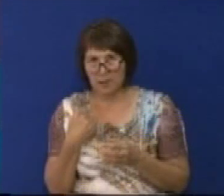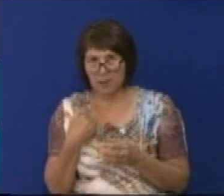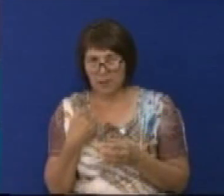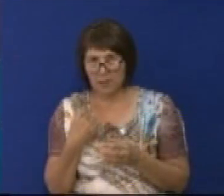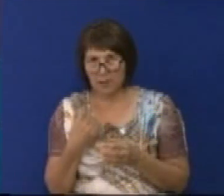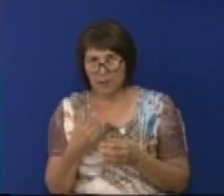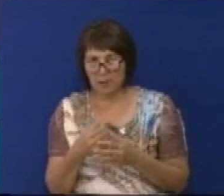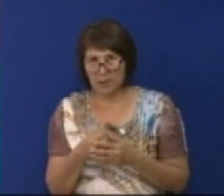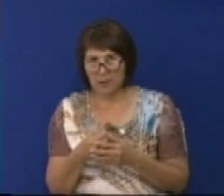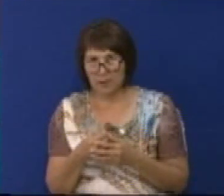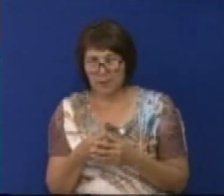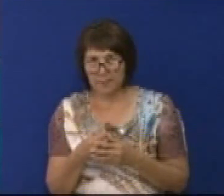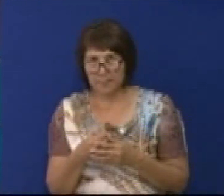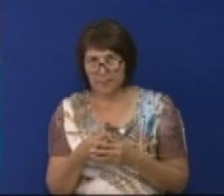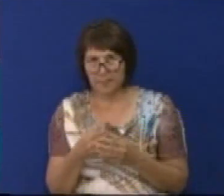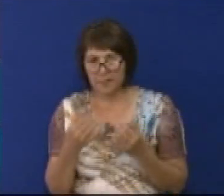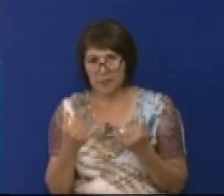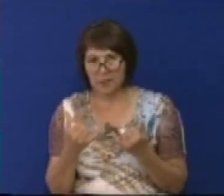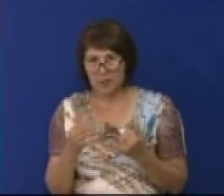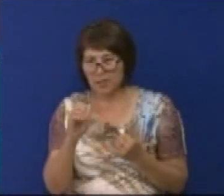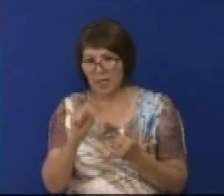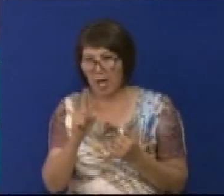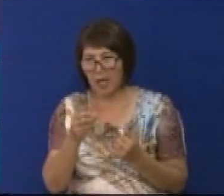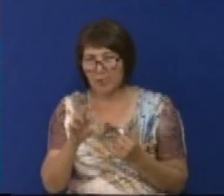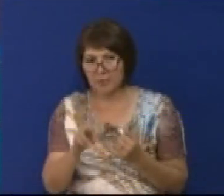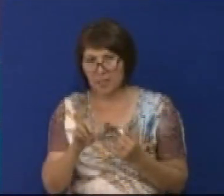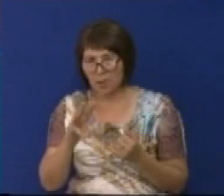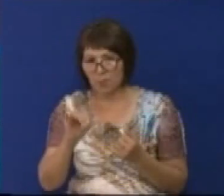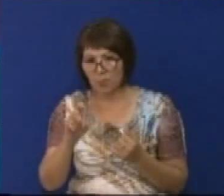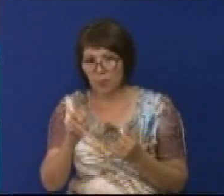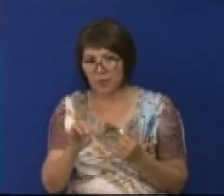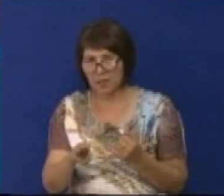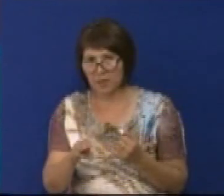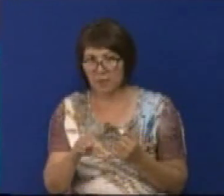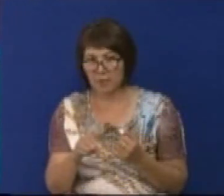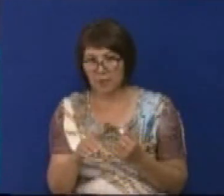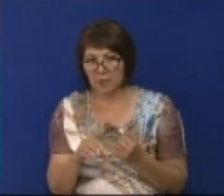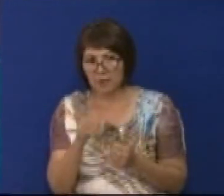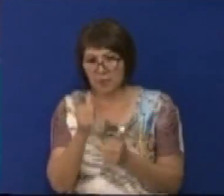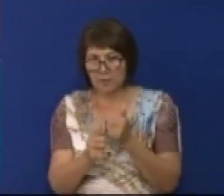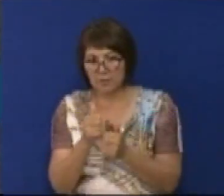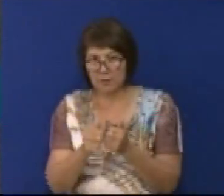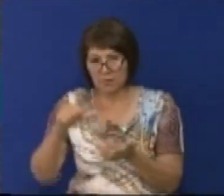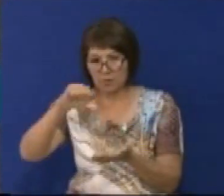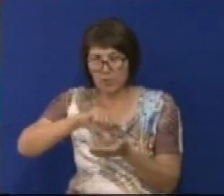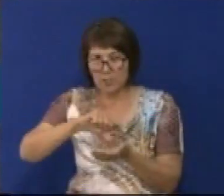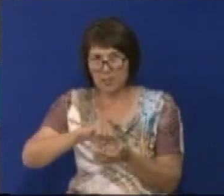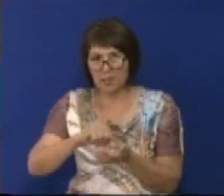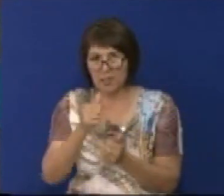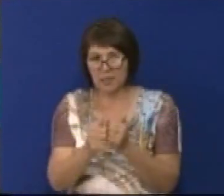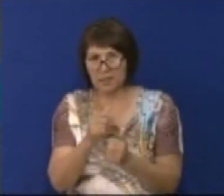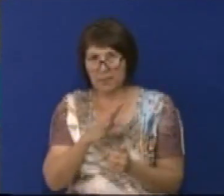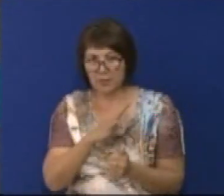үшін өткізіледі. Осы жолы бізде Азия тынық мұхит аралығын жалғайтын эстафетаның қатысушылары болды. Пробегаем